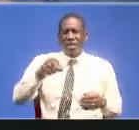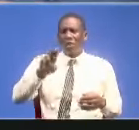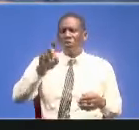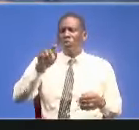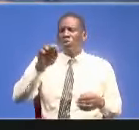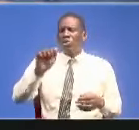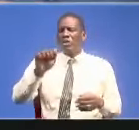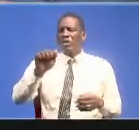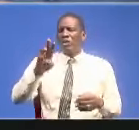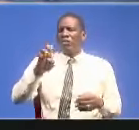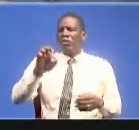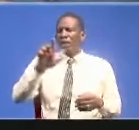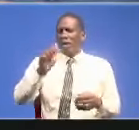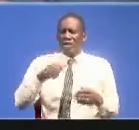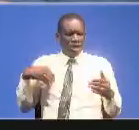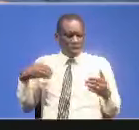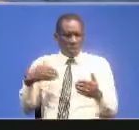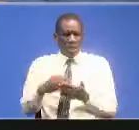Kafika masaa zingine